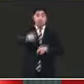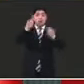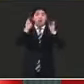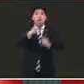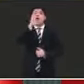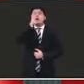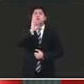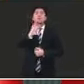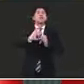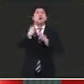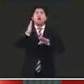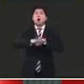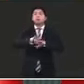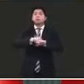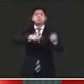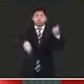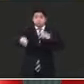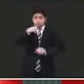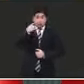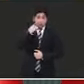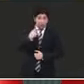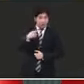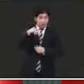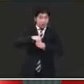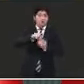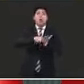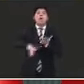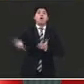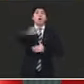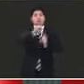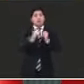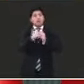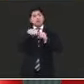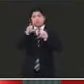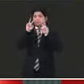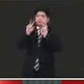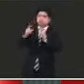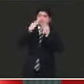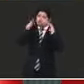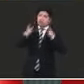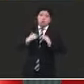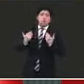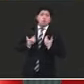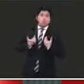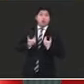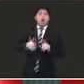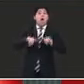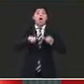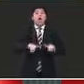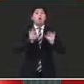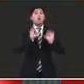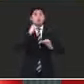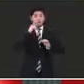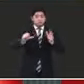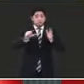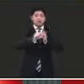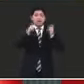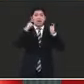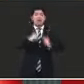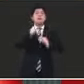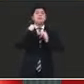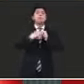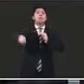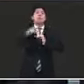Kimin nasıl bir tutum içerisine gireceğini Hep birlikte göreceğiz aynı gün Başkent millet